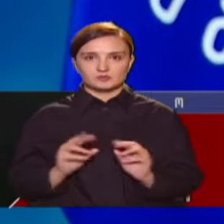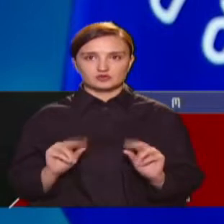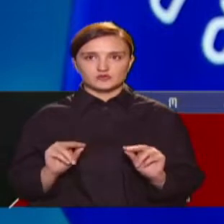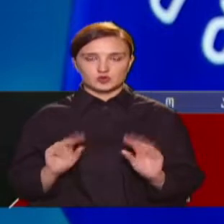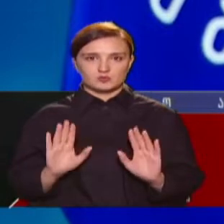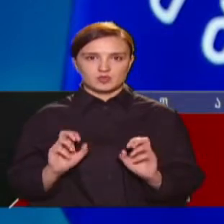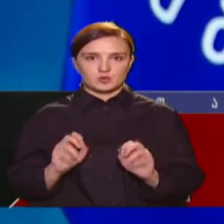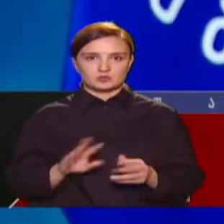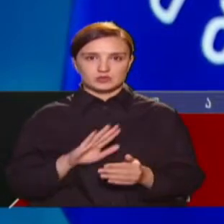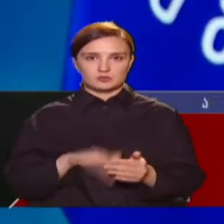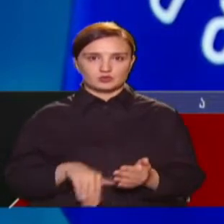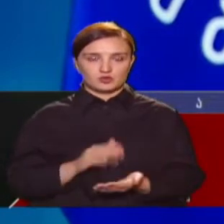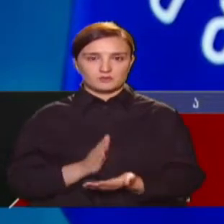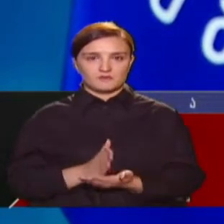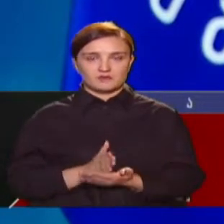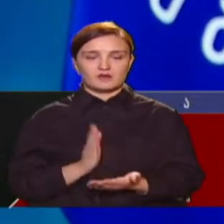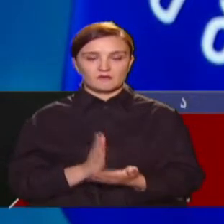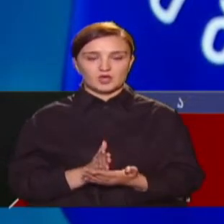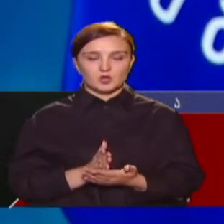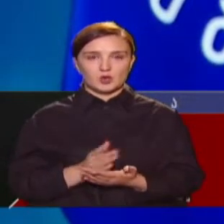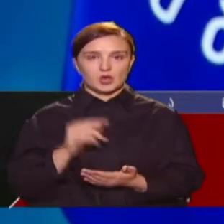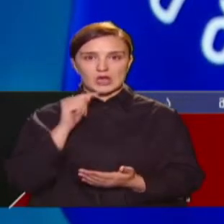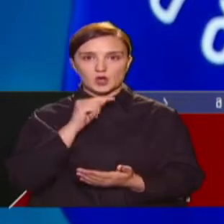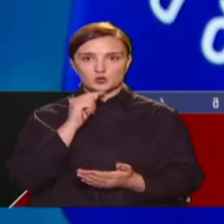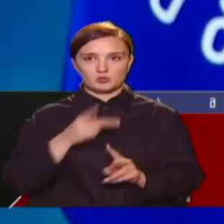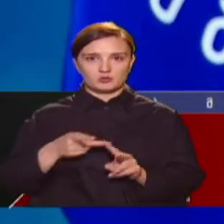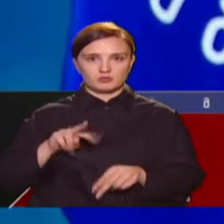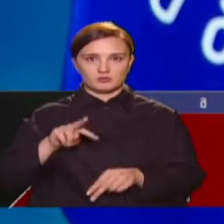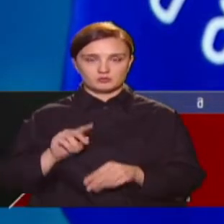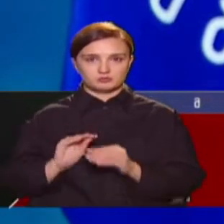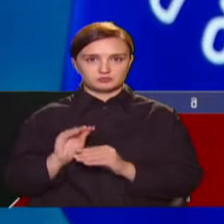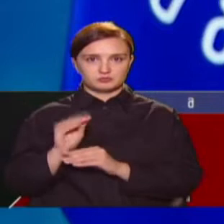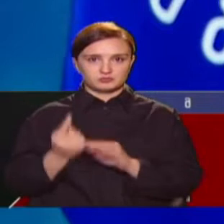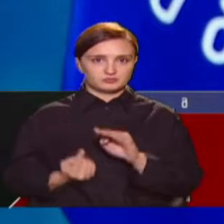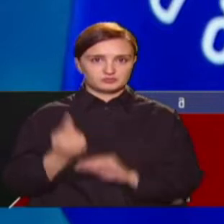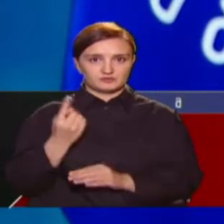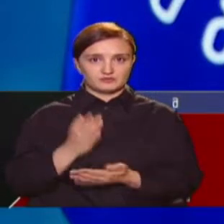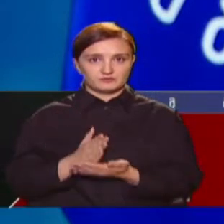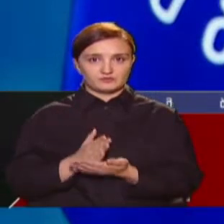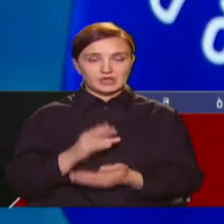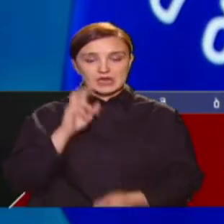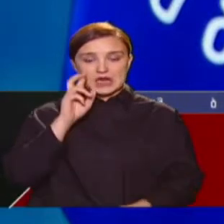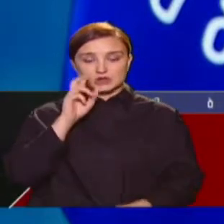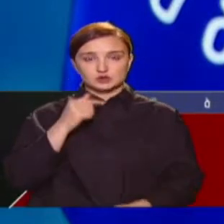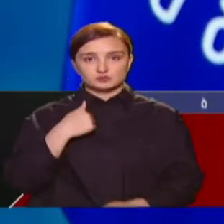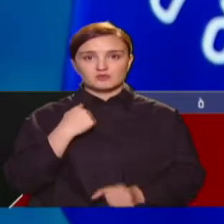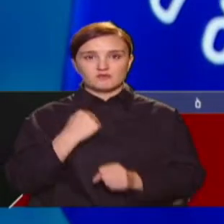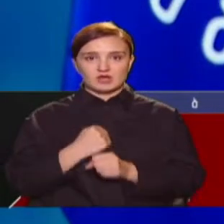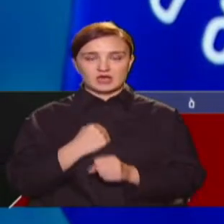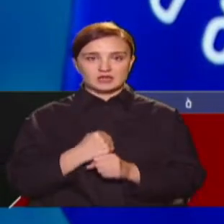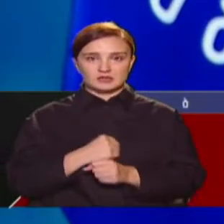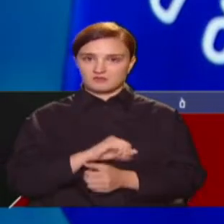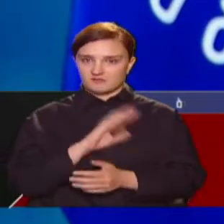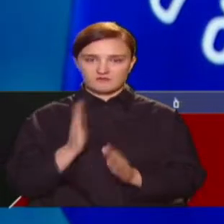და უსაფრთხოებას, ასევე გვაქვს ორნიშნა ეკონომიკური ზრდა და ხელისუფლება ჩვენ ვაკეთებ ყველაფერს